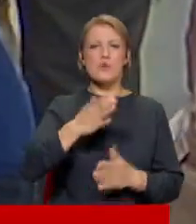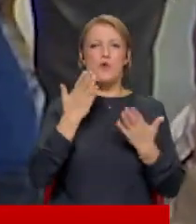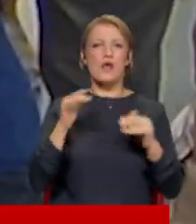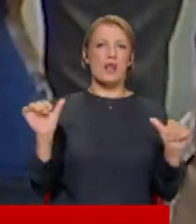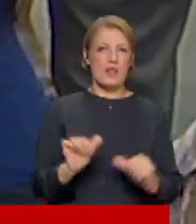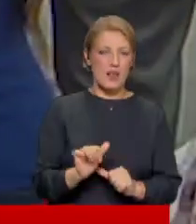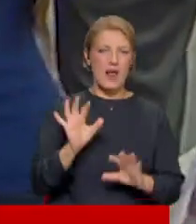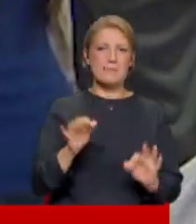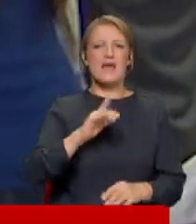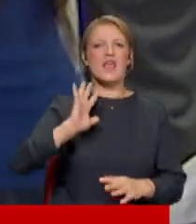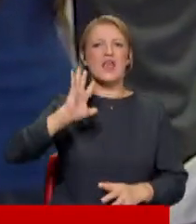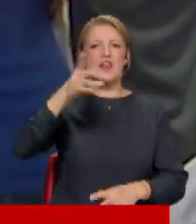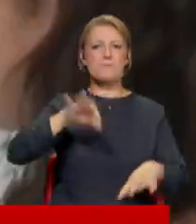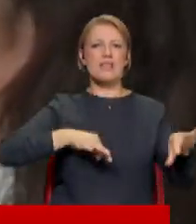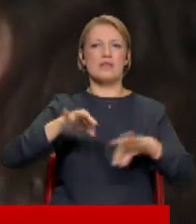sayamıyor hem